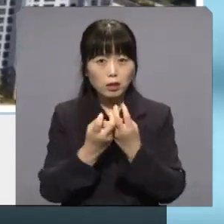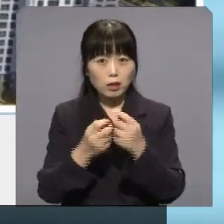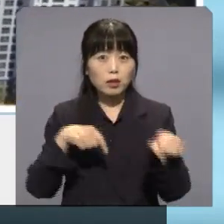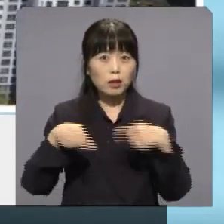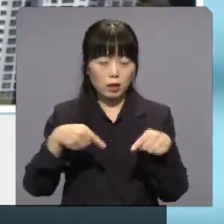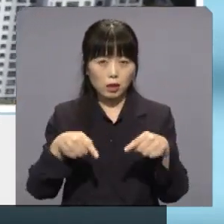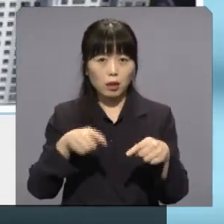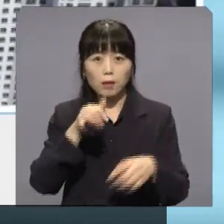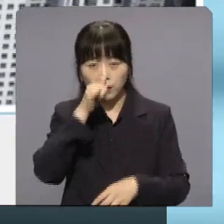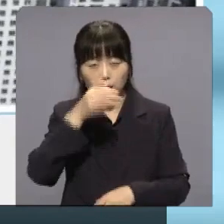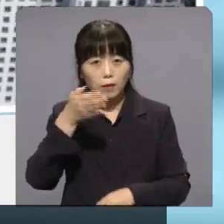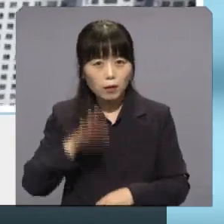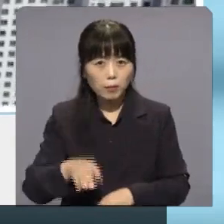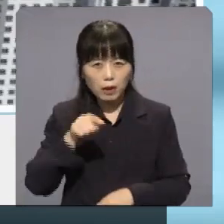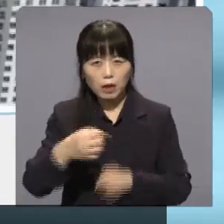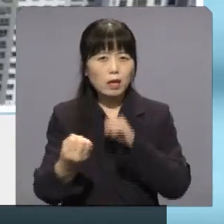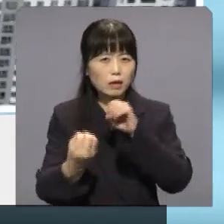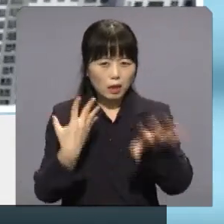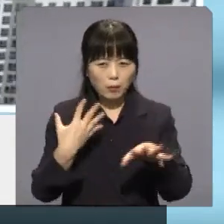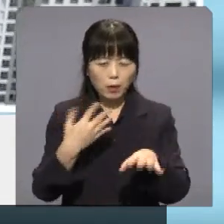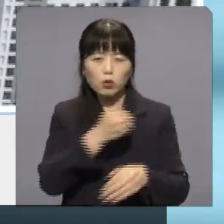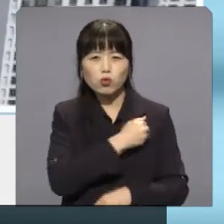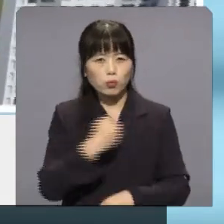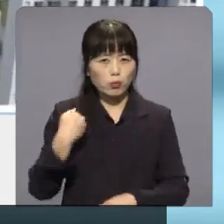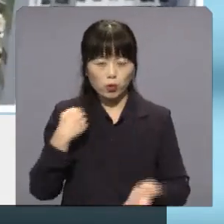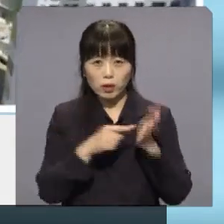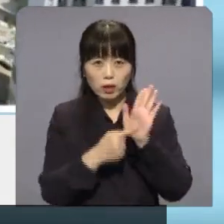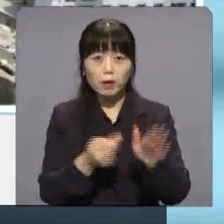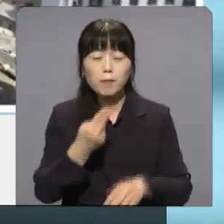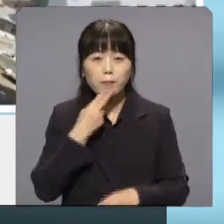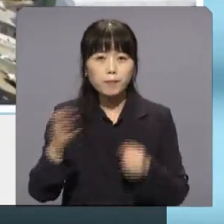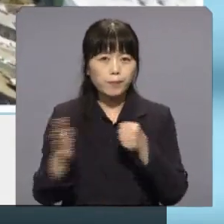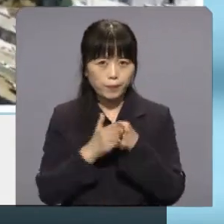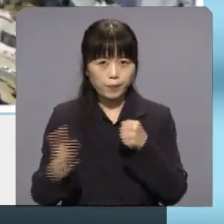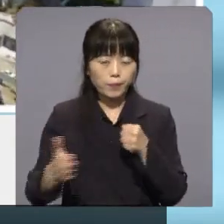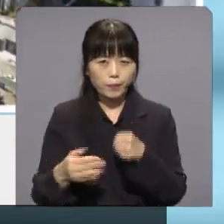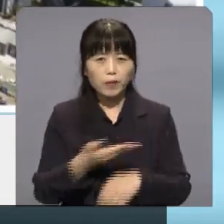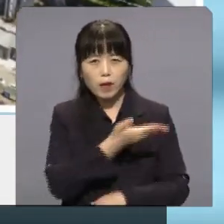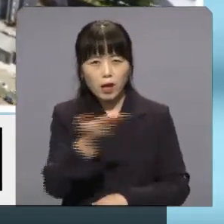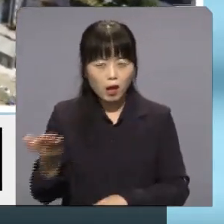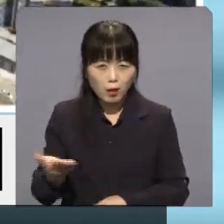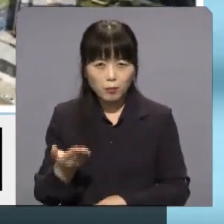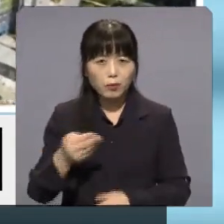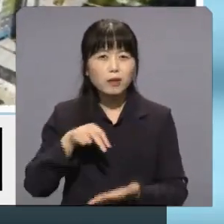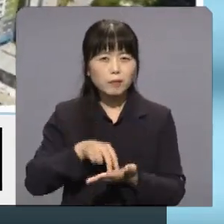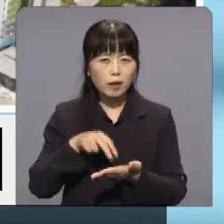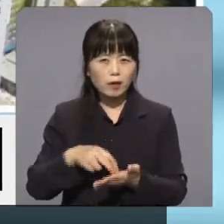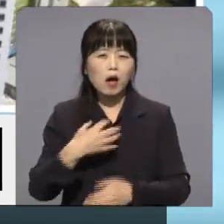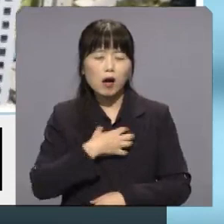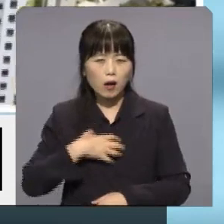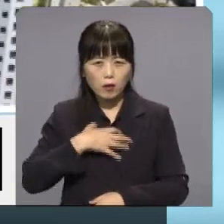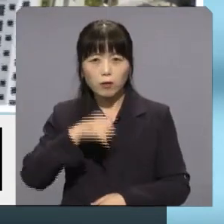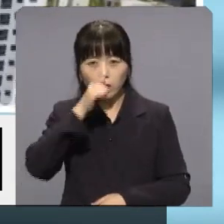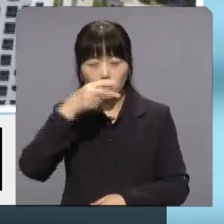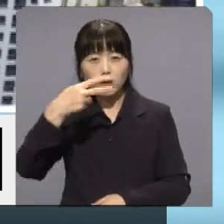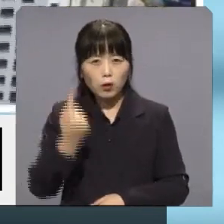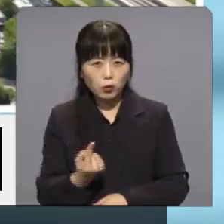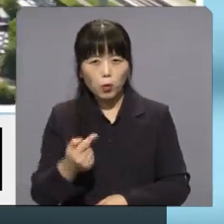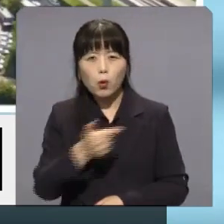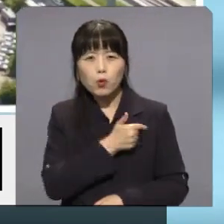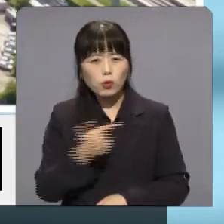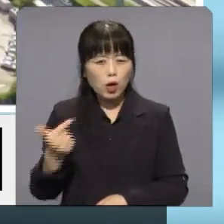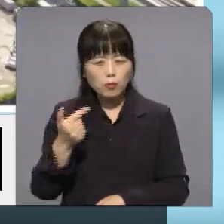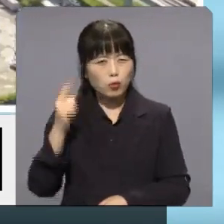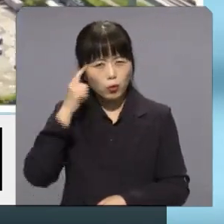여기에 대한 100 답들이 아직 충분히 안 나왔기 때문에 대해 여러분들이 조금은 걱정이 되 시더 래도 너무